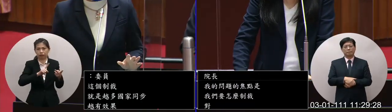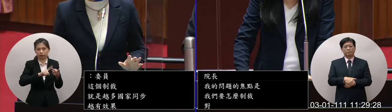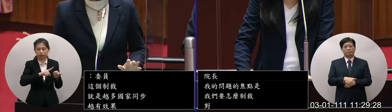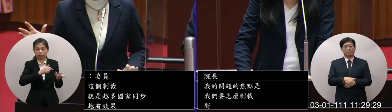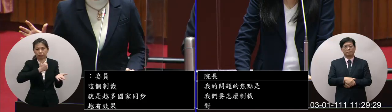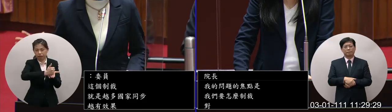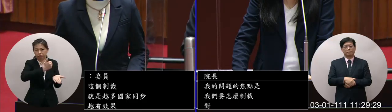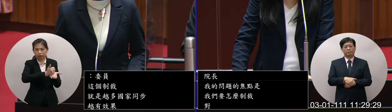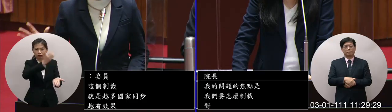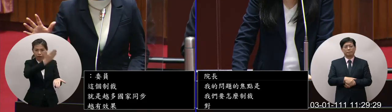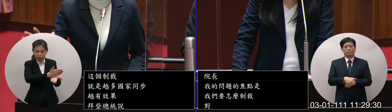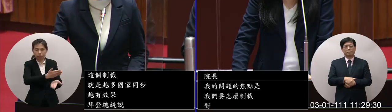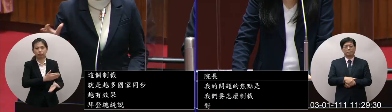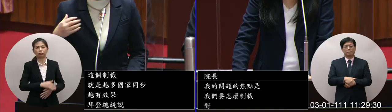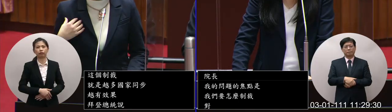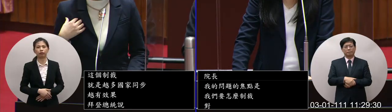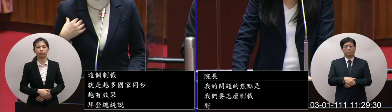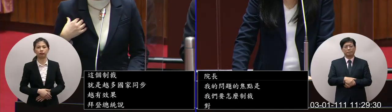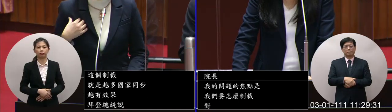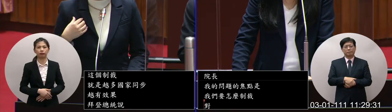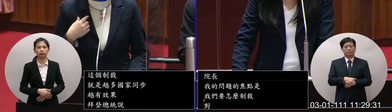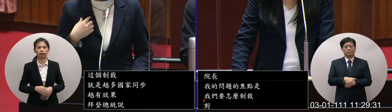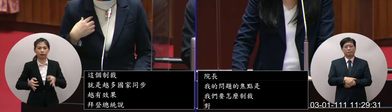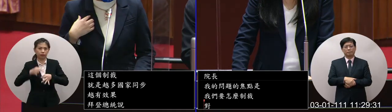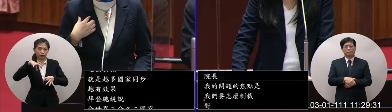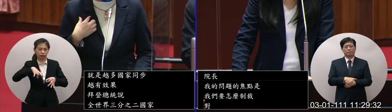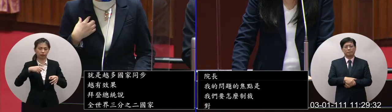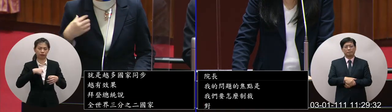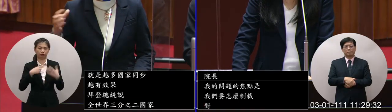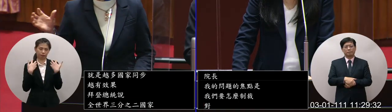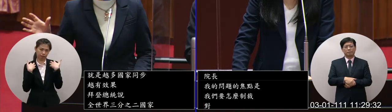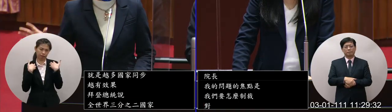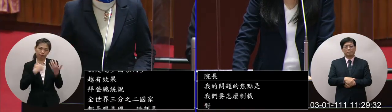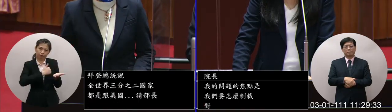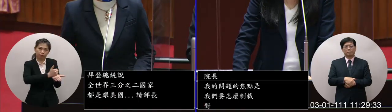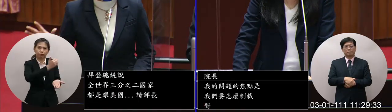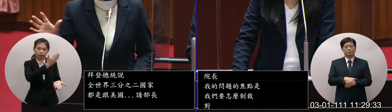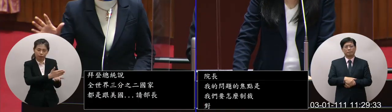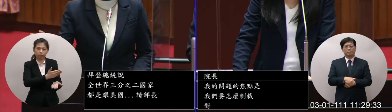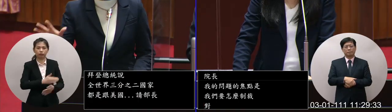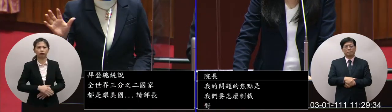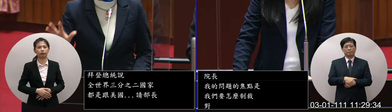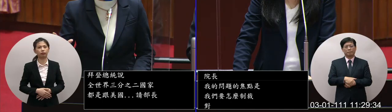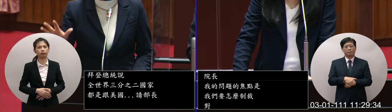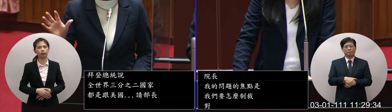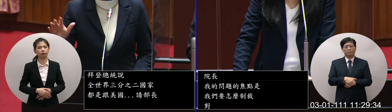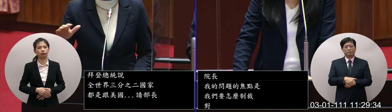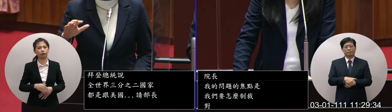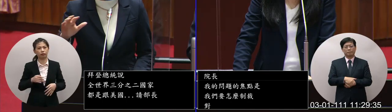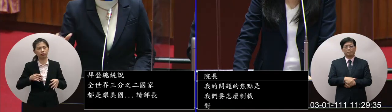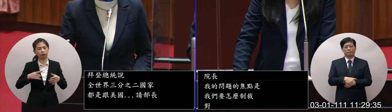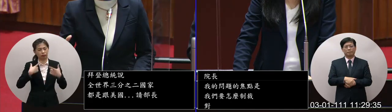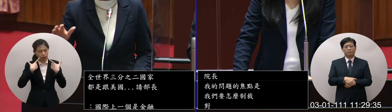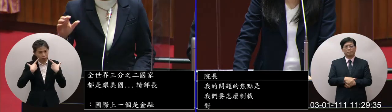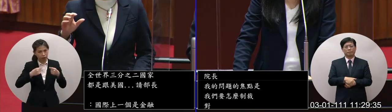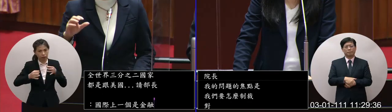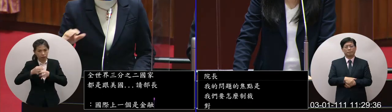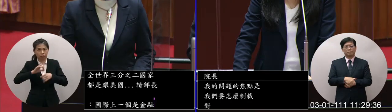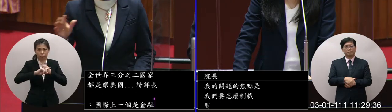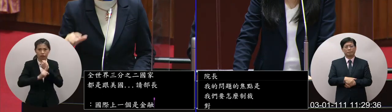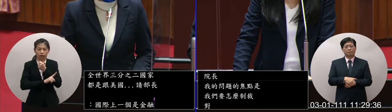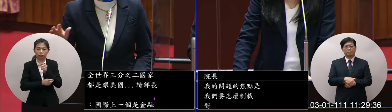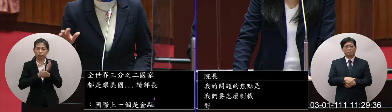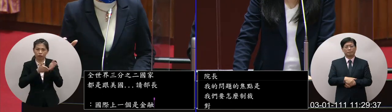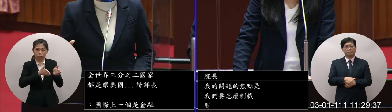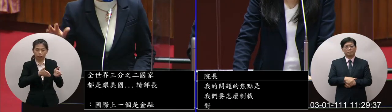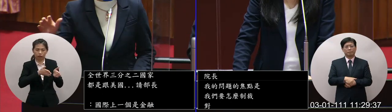制的部分。那出口管制的部分，经济部是负责这一个部分。那目前呢，因为我们贸易法本来就有针对